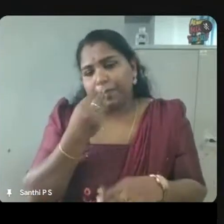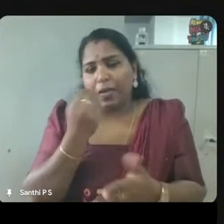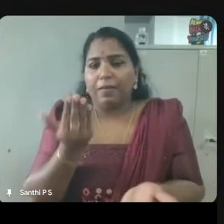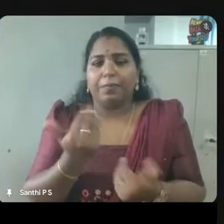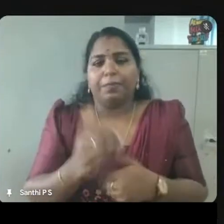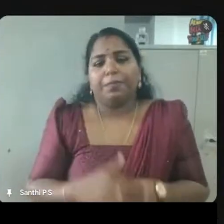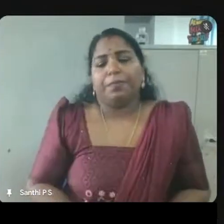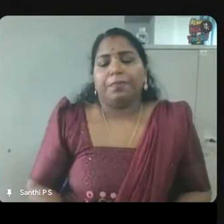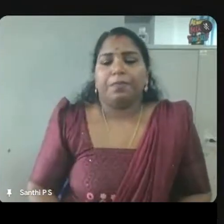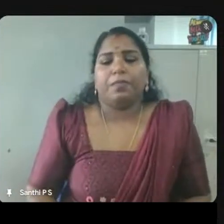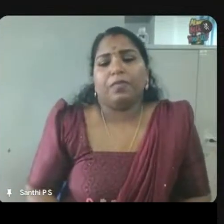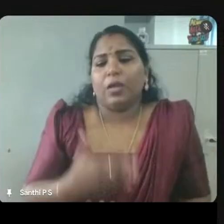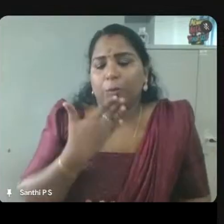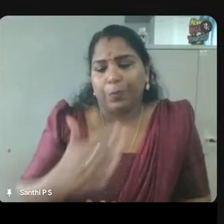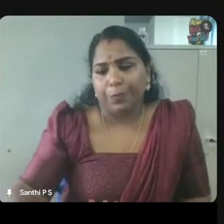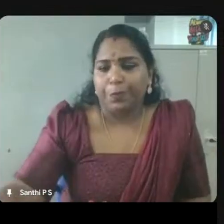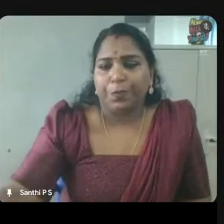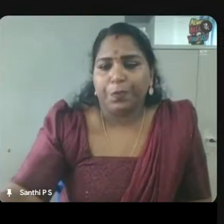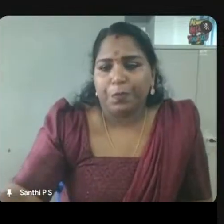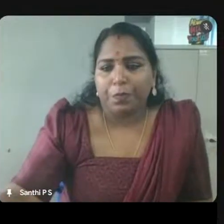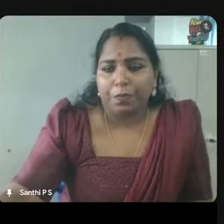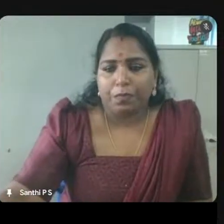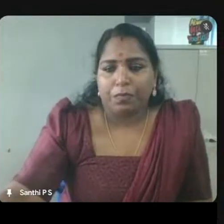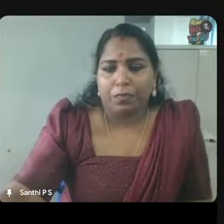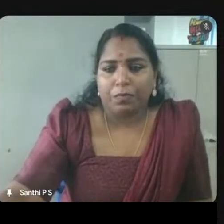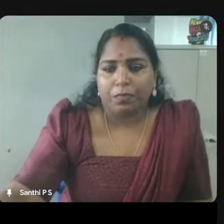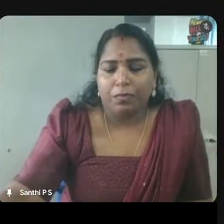താങ്ക് യു വെരി മച്ച്. ഓക്കെ.